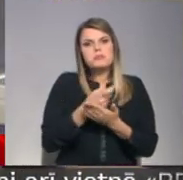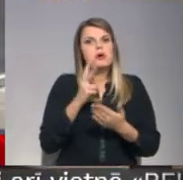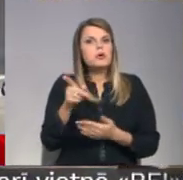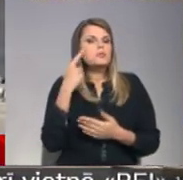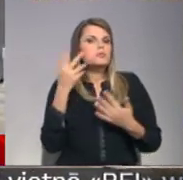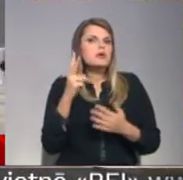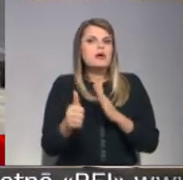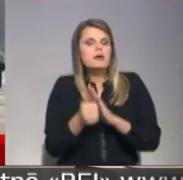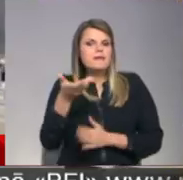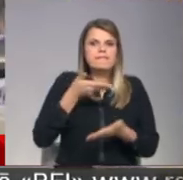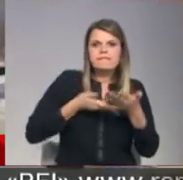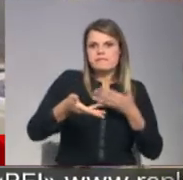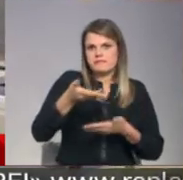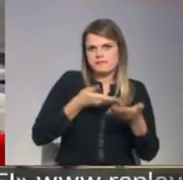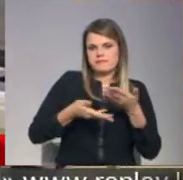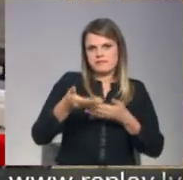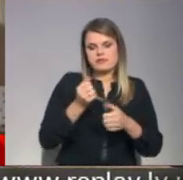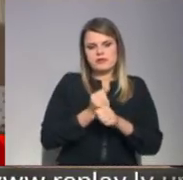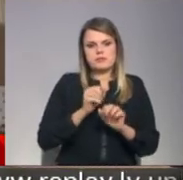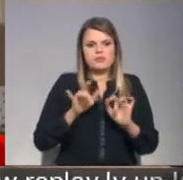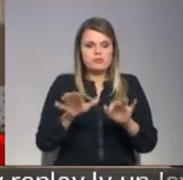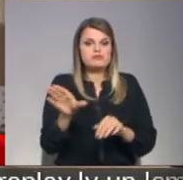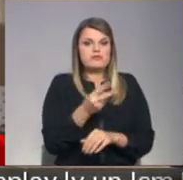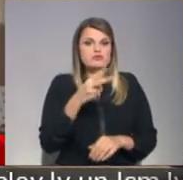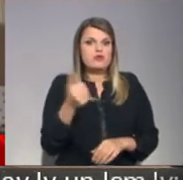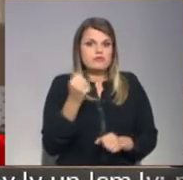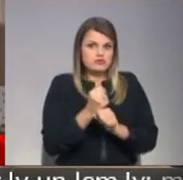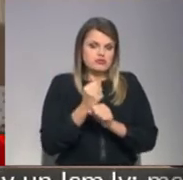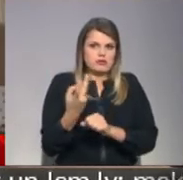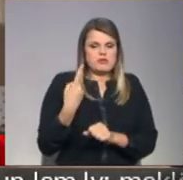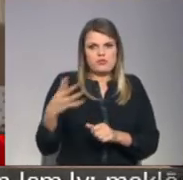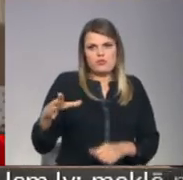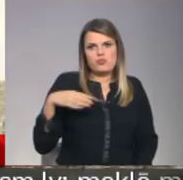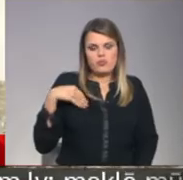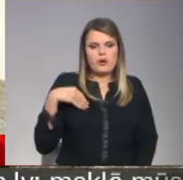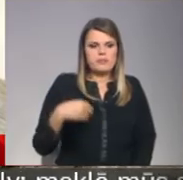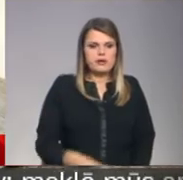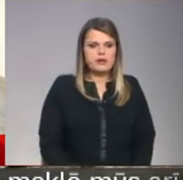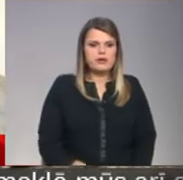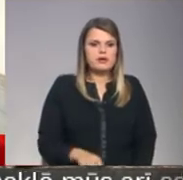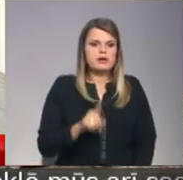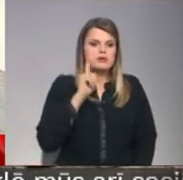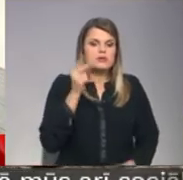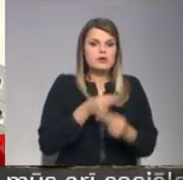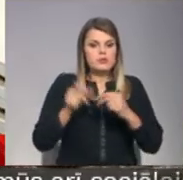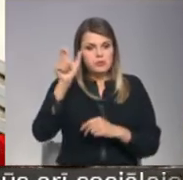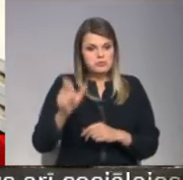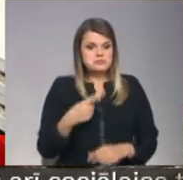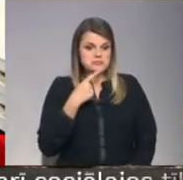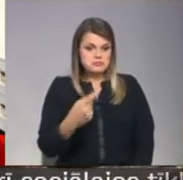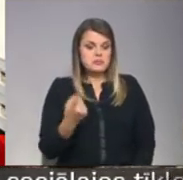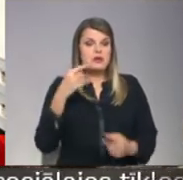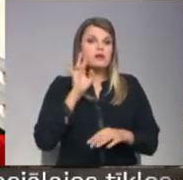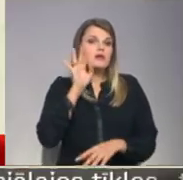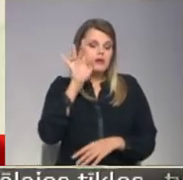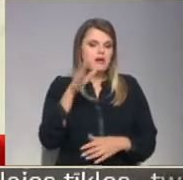domā to darīt. Katrā ziņā es tajā darba procesā visu, ko viņš dara, tā kā iekšā. Jaunais uzņēmējs atklāja, kā ar